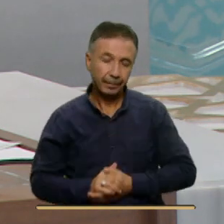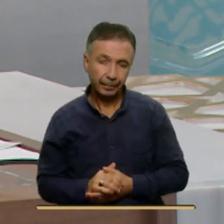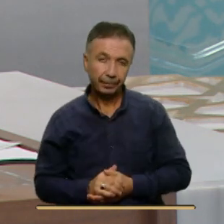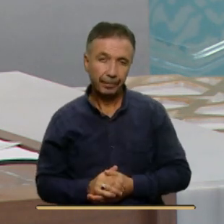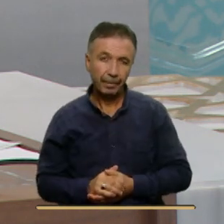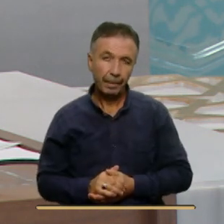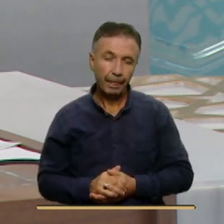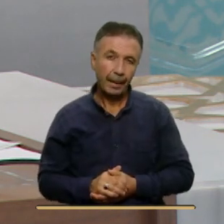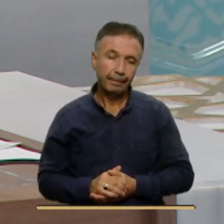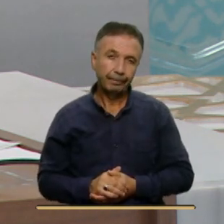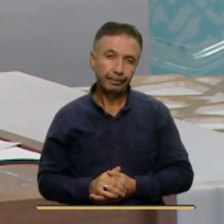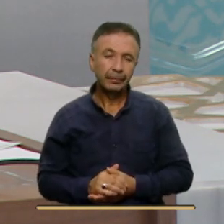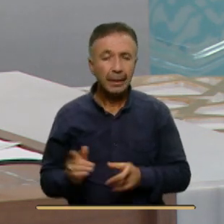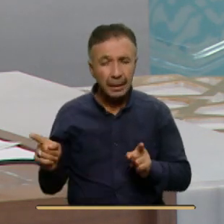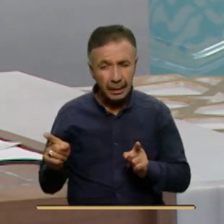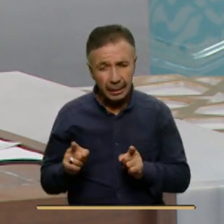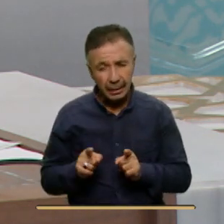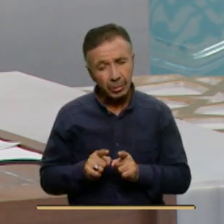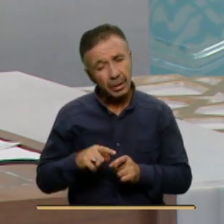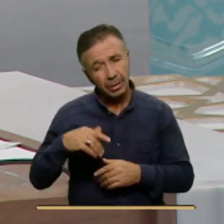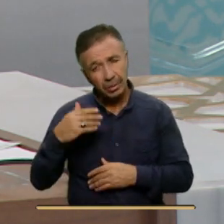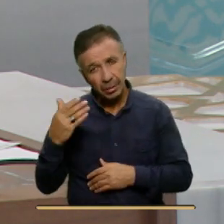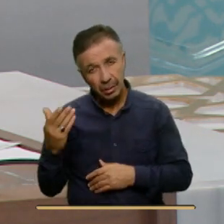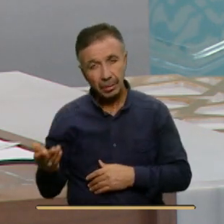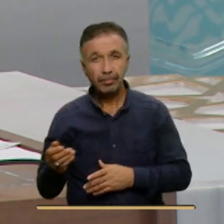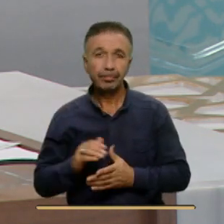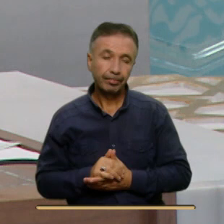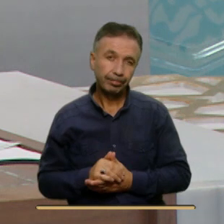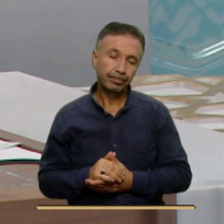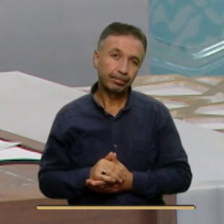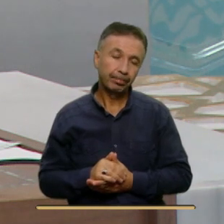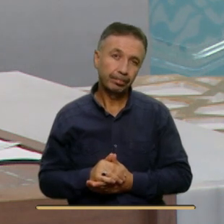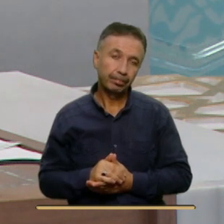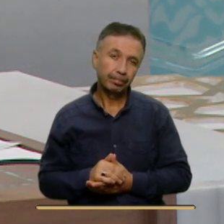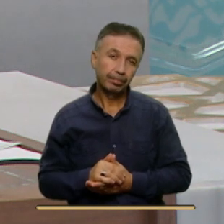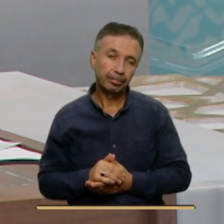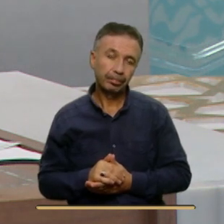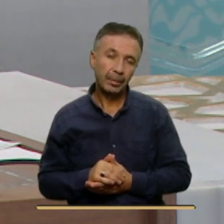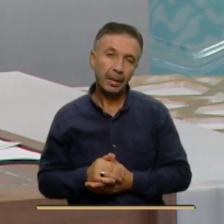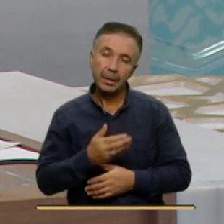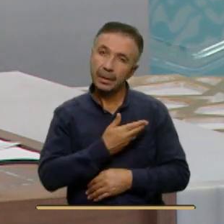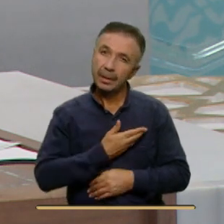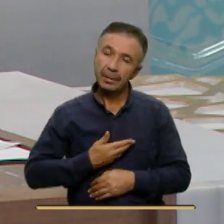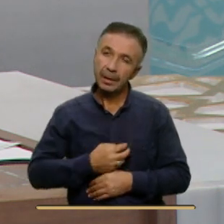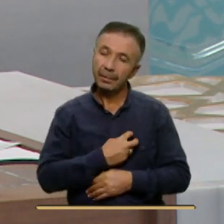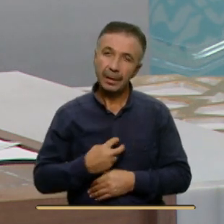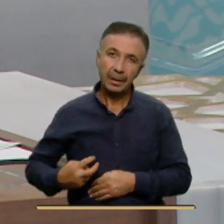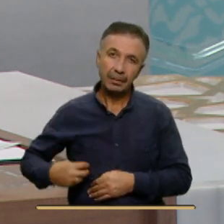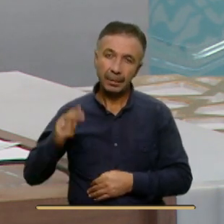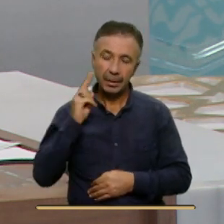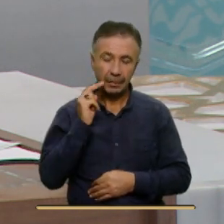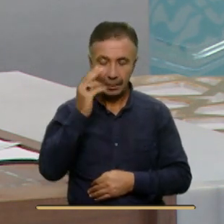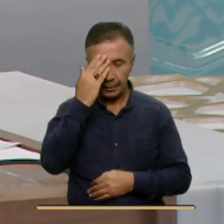Aradan kısa bir süre geçtikten sonra sevgili Peygamberimiz Aleyhisselatü